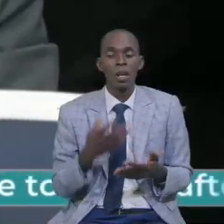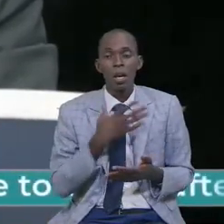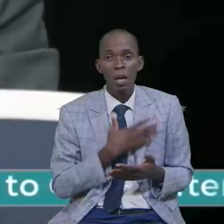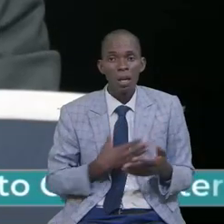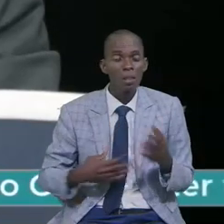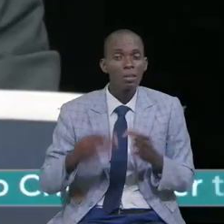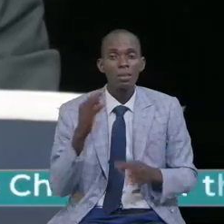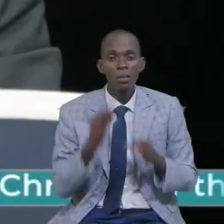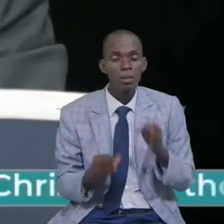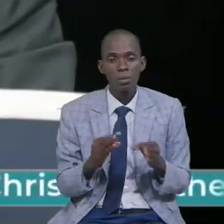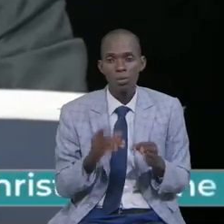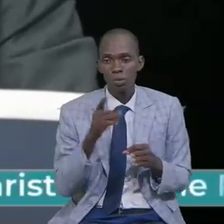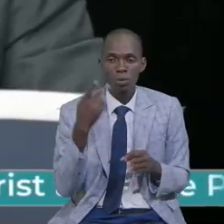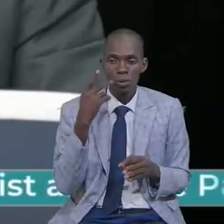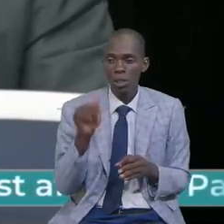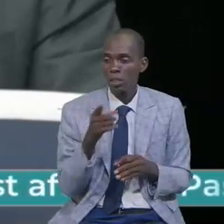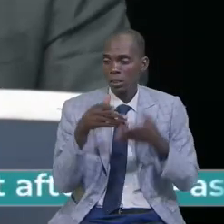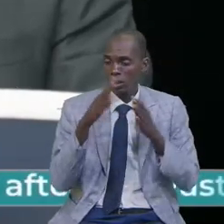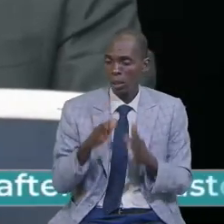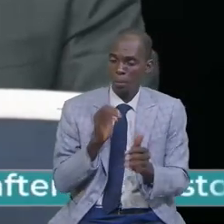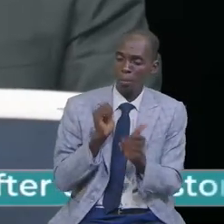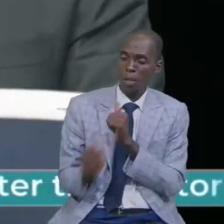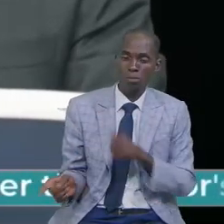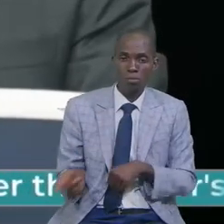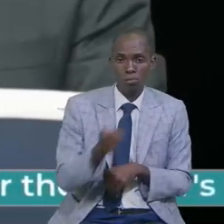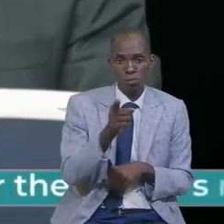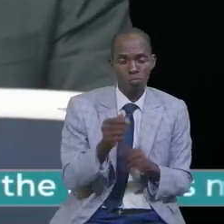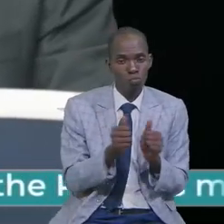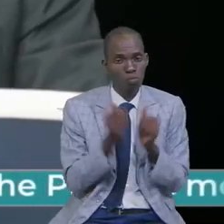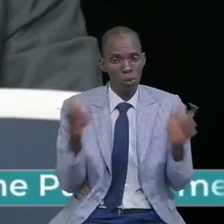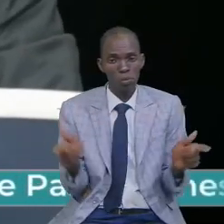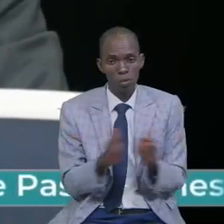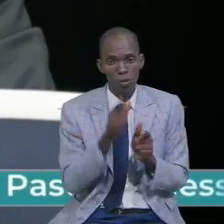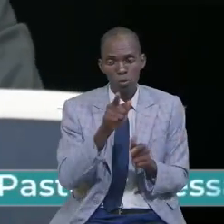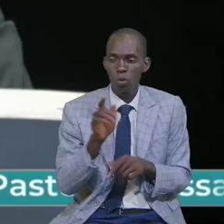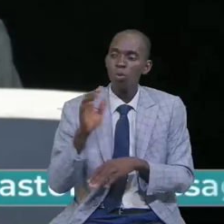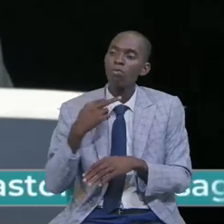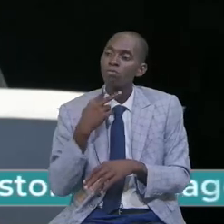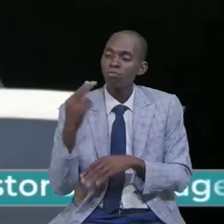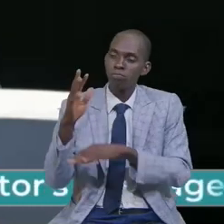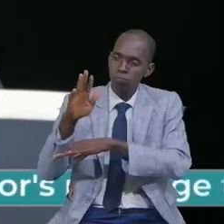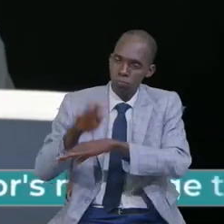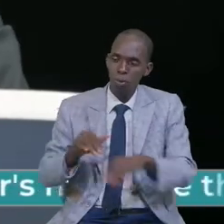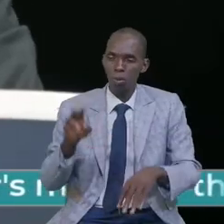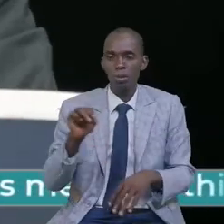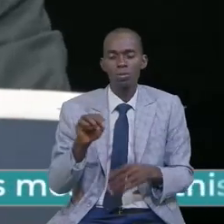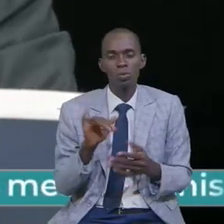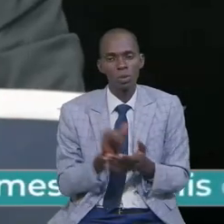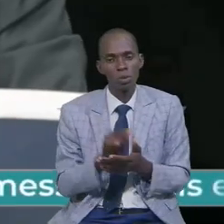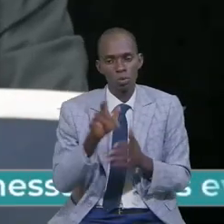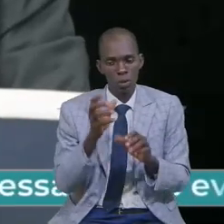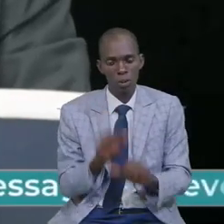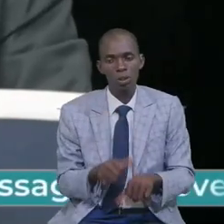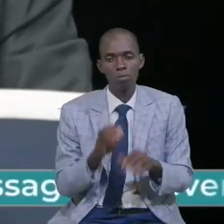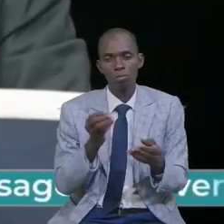Et vous aussi qui avez levé la main, donnez les informations appropriées pour qu'on puisse vous